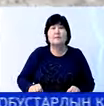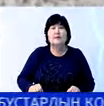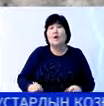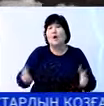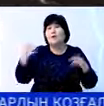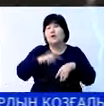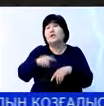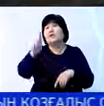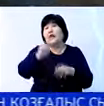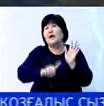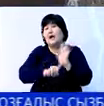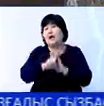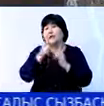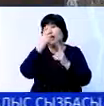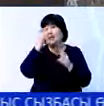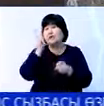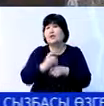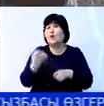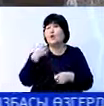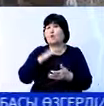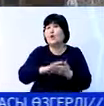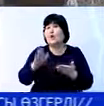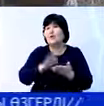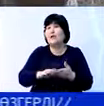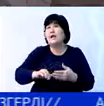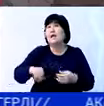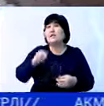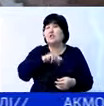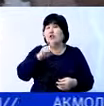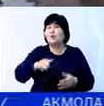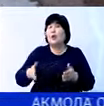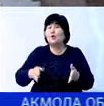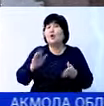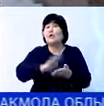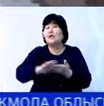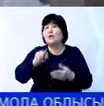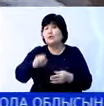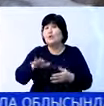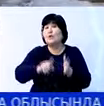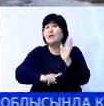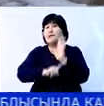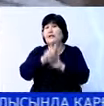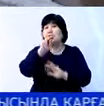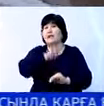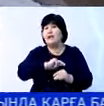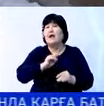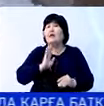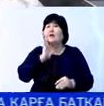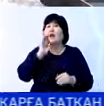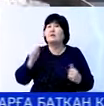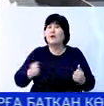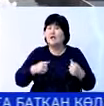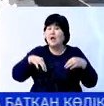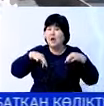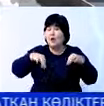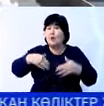Түнгі бірден бастап дабылды ескерту алған Қызылорда тазалығы серіктестігінің қызметкерлері жолды тазартуға сол сәттен ақ қызу кіріскен. Таңмен таласа көліктер